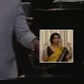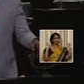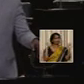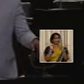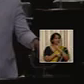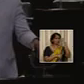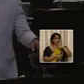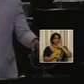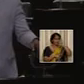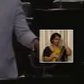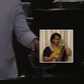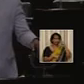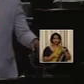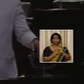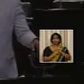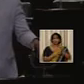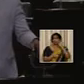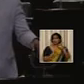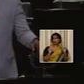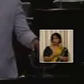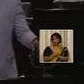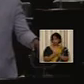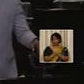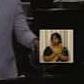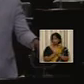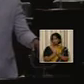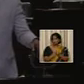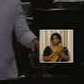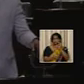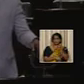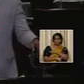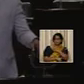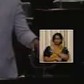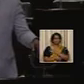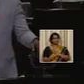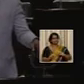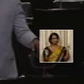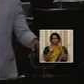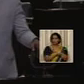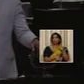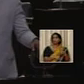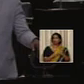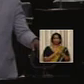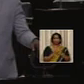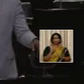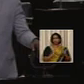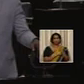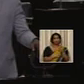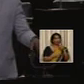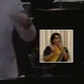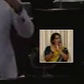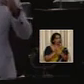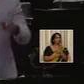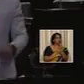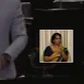नियोजक अदानायक मे सभापति बड़कर आना सेवक अंगे पलिगा आना मेकट विन विकल्प विकल्प